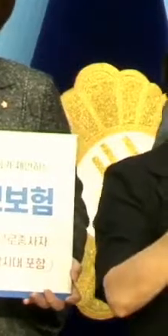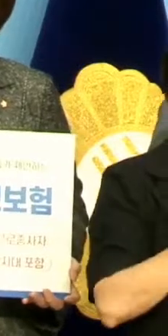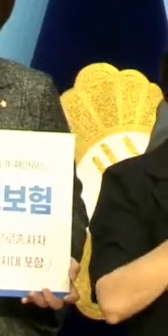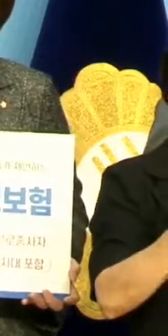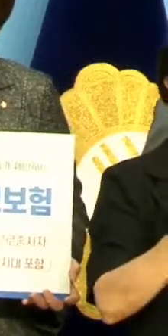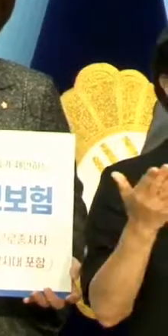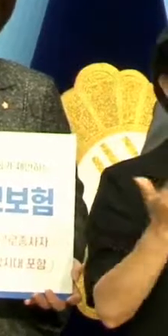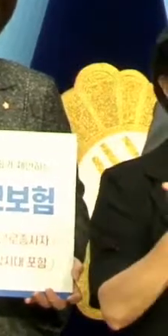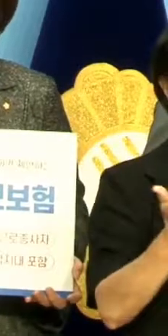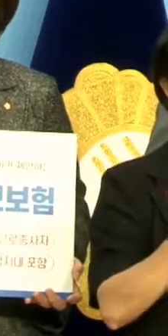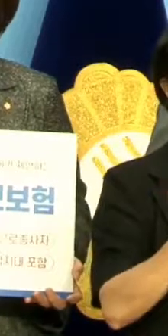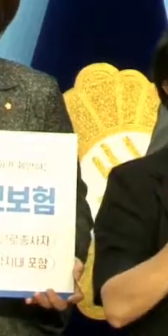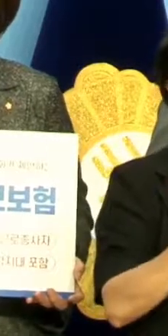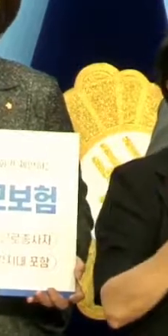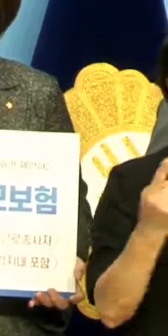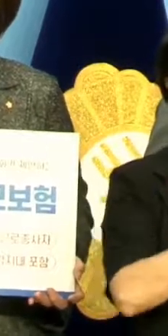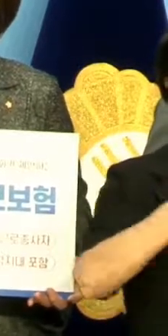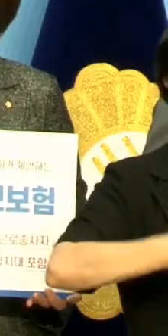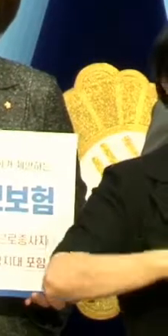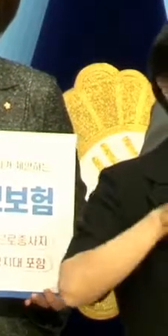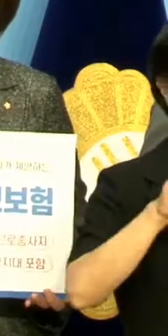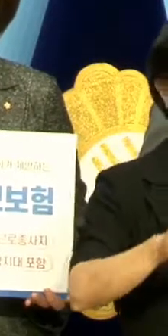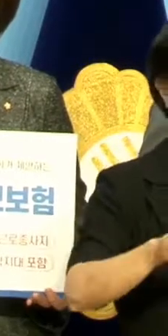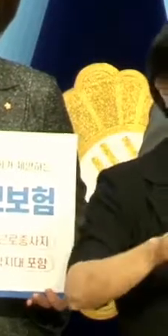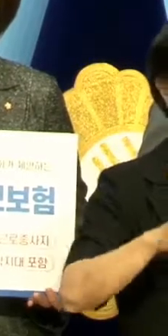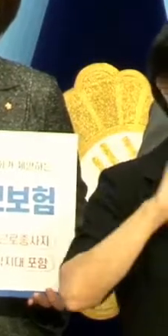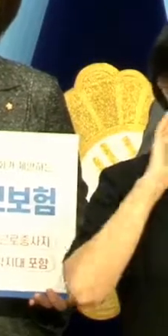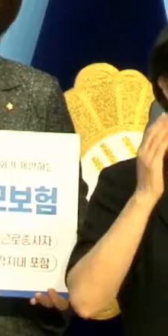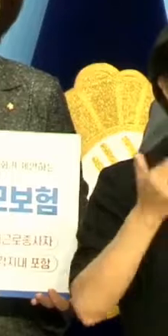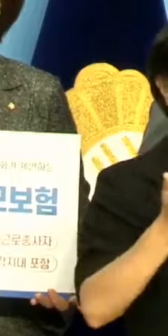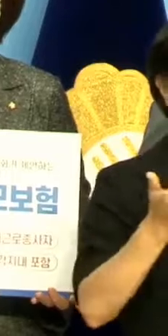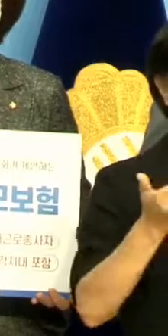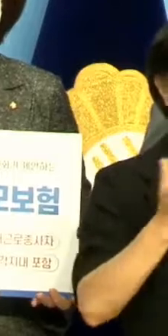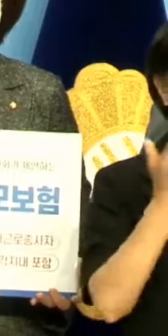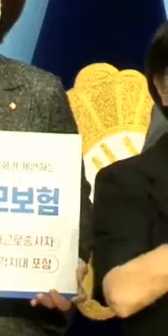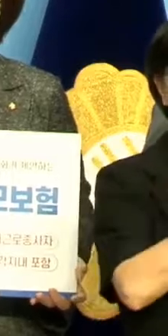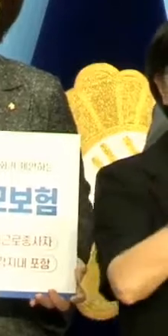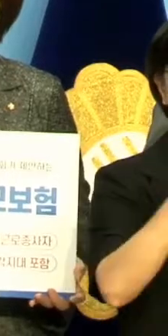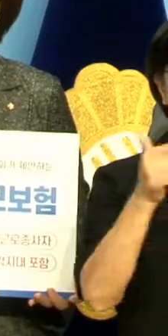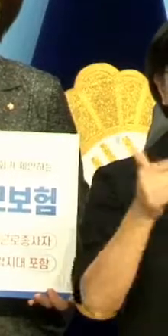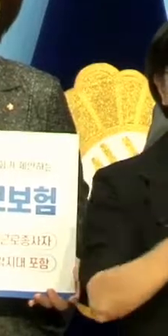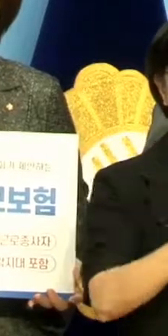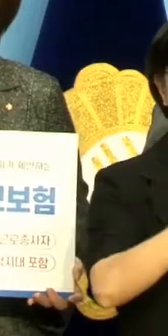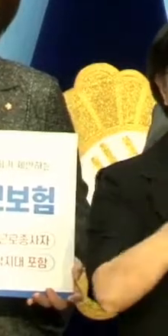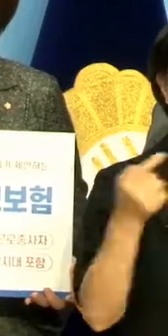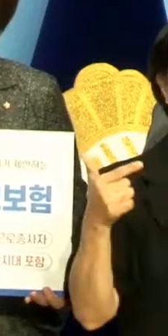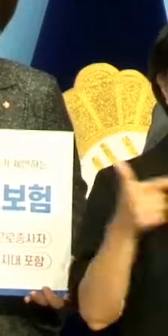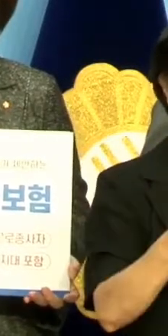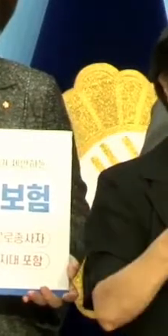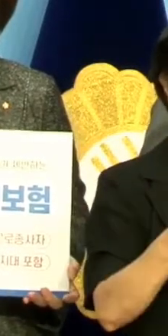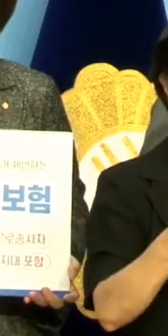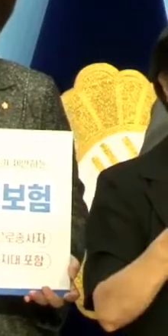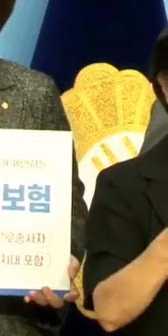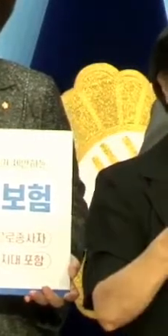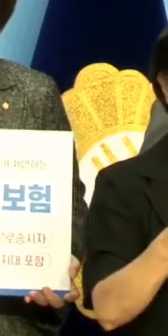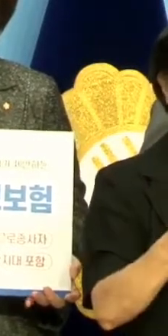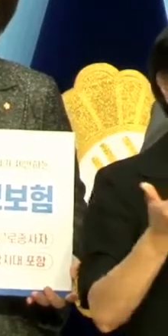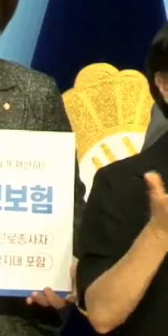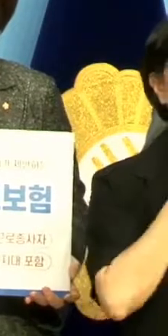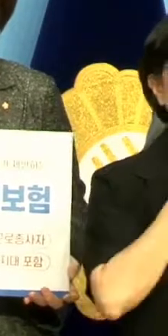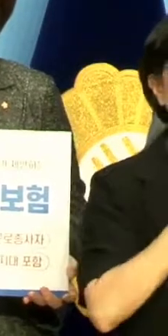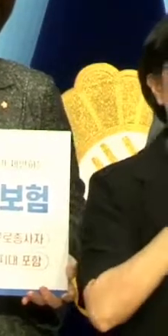기억이 필요합니다 현행 육아기 근로시간 단축 제도를 6 아직 수준으로 예외를 조 표어 근로자가 원할